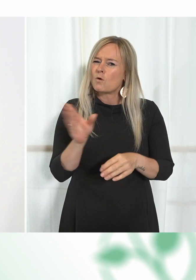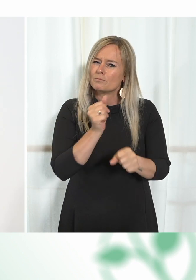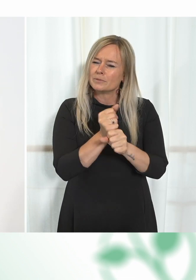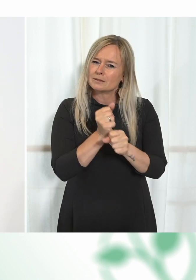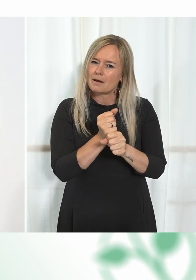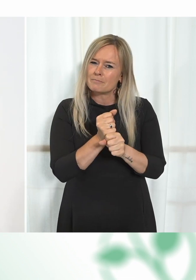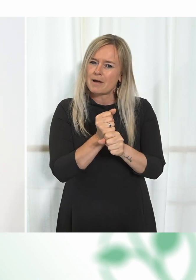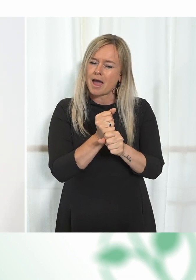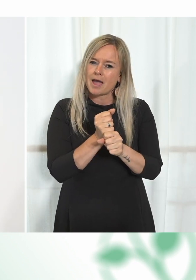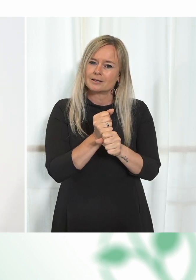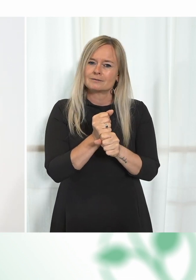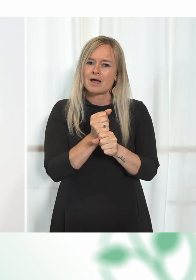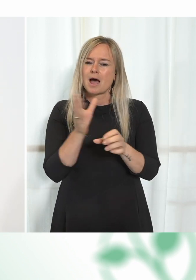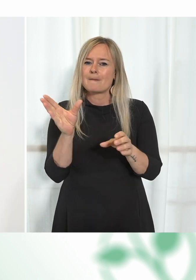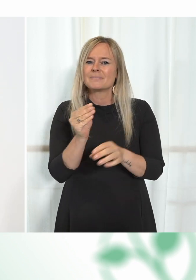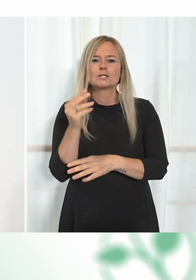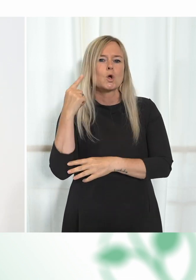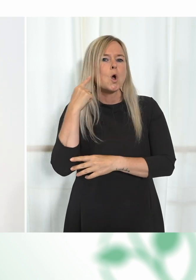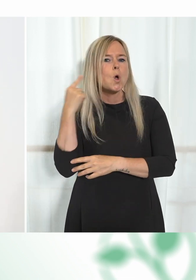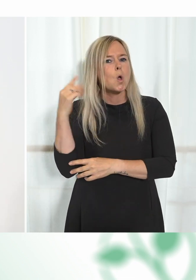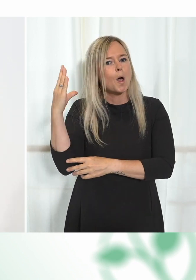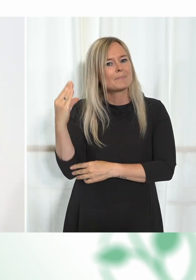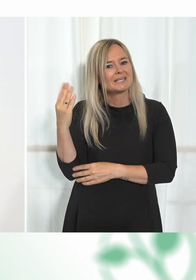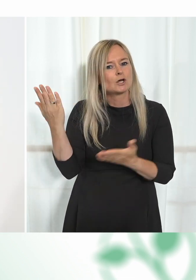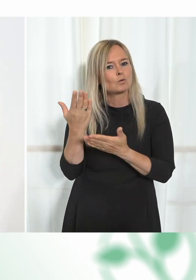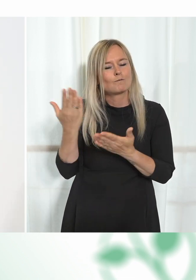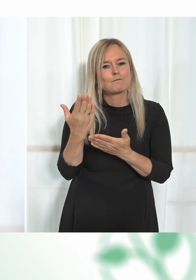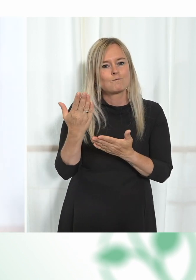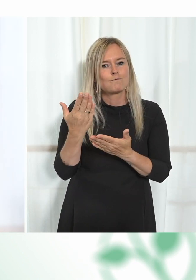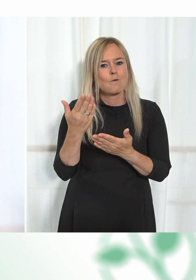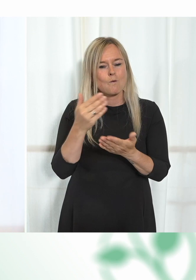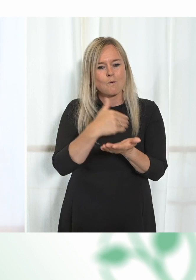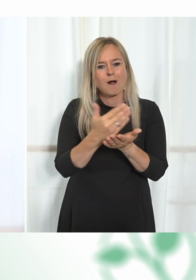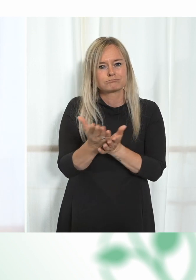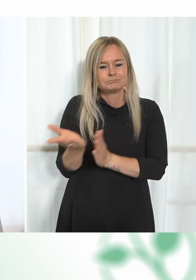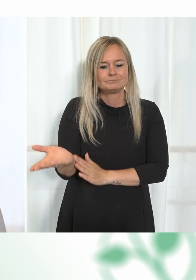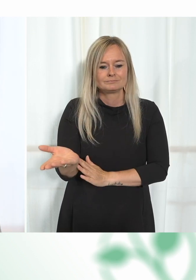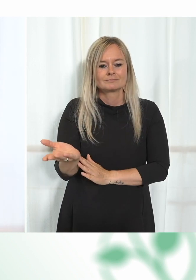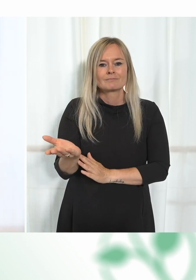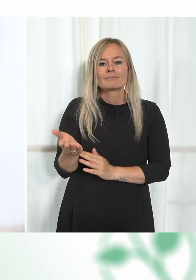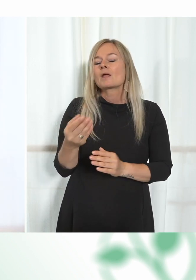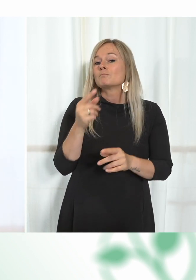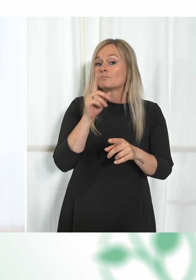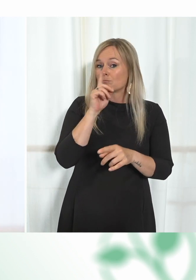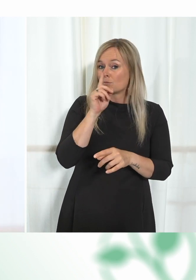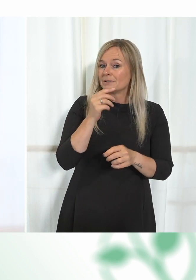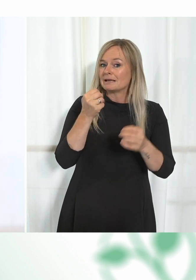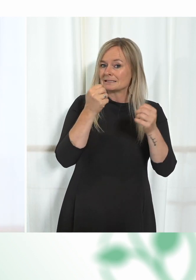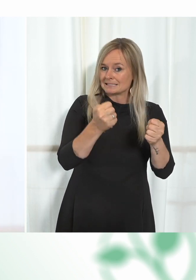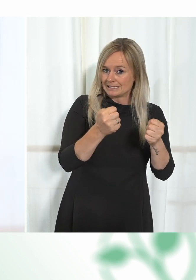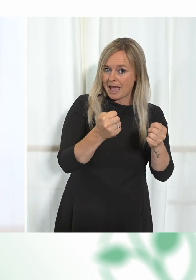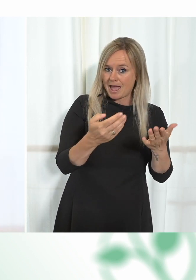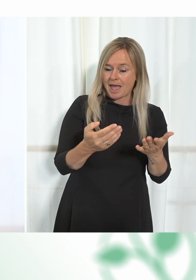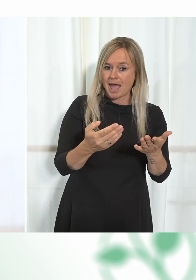und Mitarbeiter mit einer Hörbehinderung im Verteilerzentrum denn genau eingesetzt? Wir haben natürlich versucht, die Sicherheit von den bestehenden